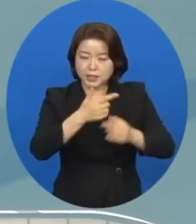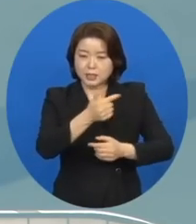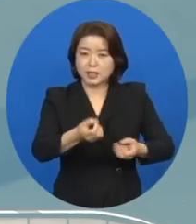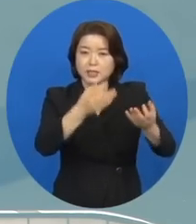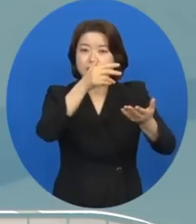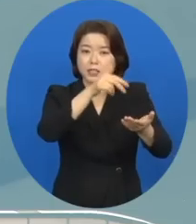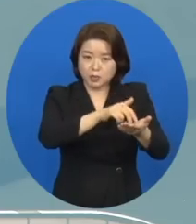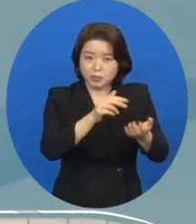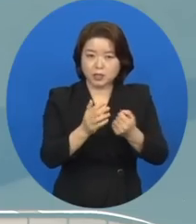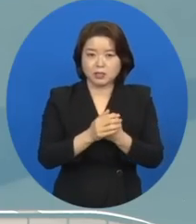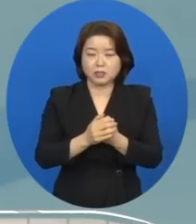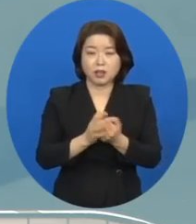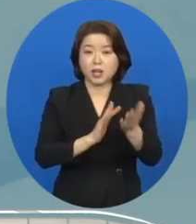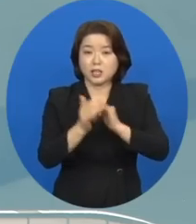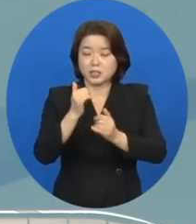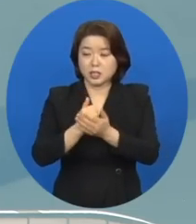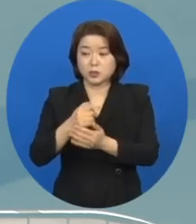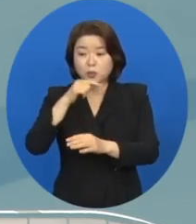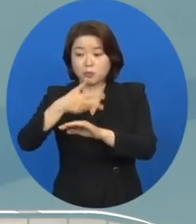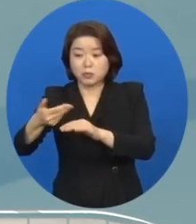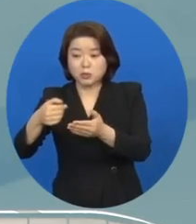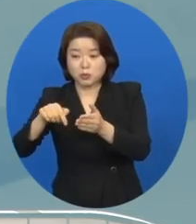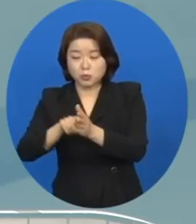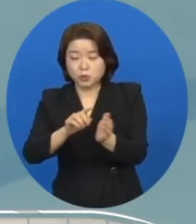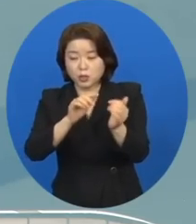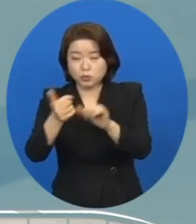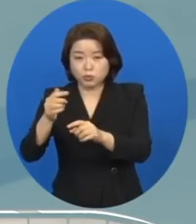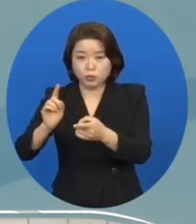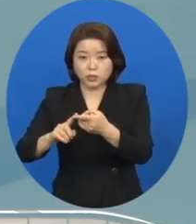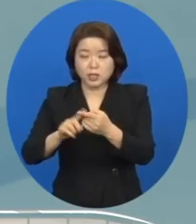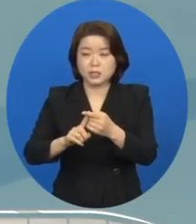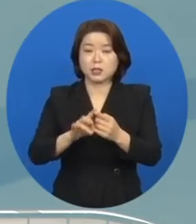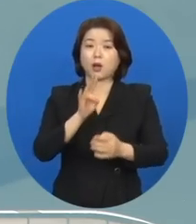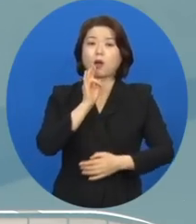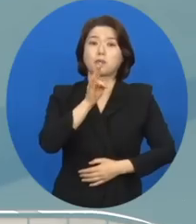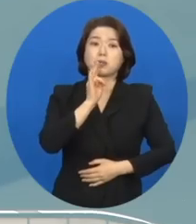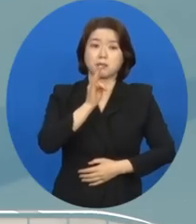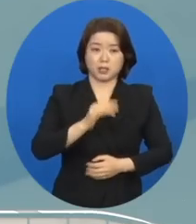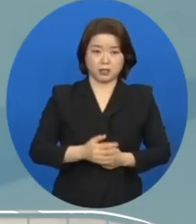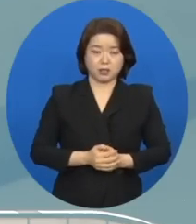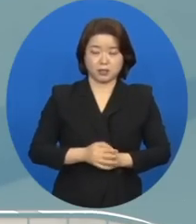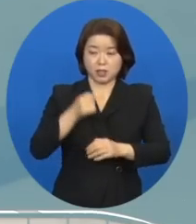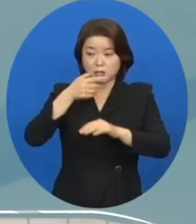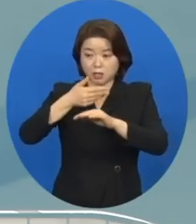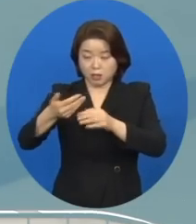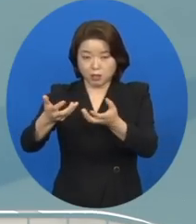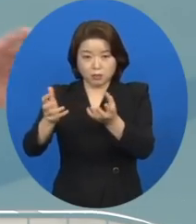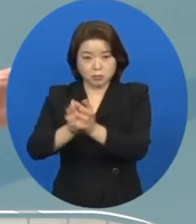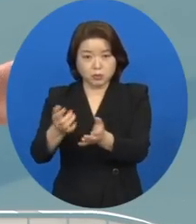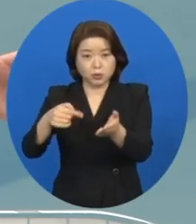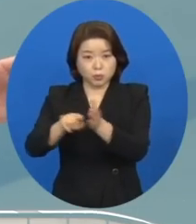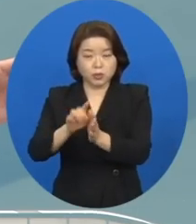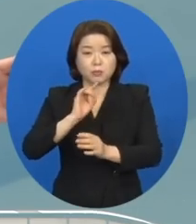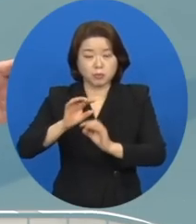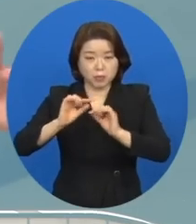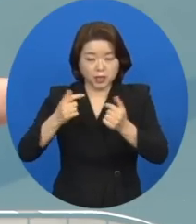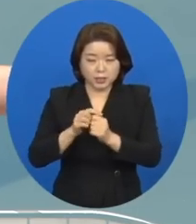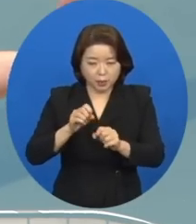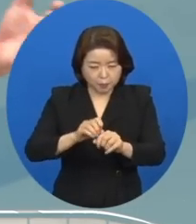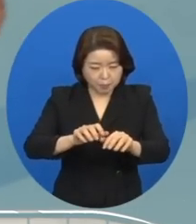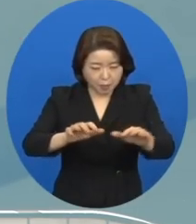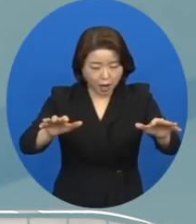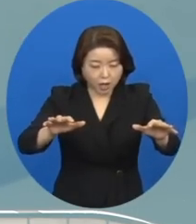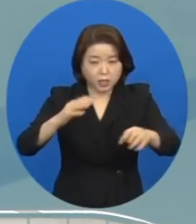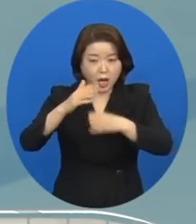대제사장으로서 예수가 민족을 위하여 죽으실 것을 예언한 것이니 민족을 위할 뿐만 아니라 흩어져 있는 하나님의